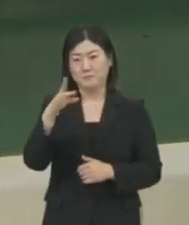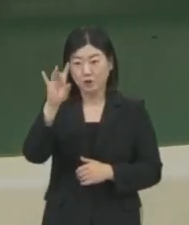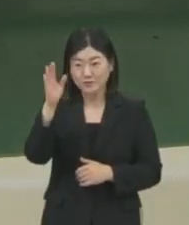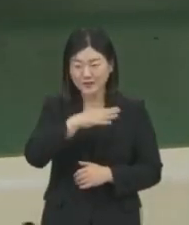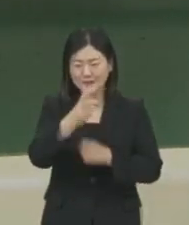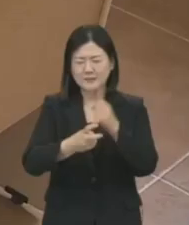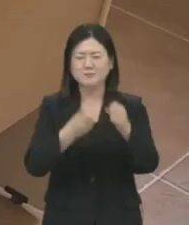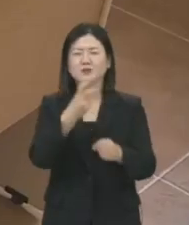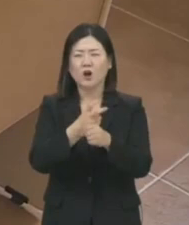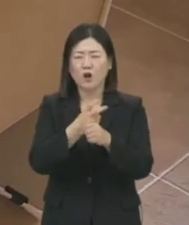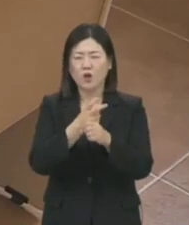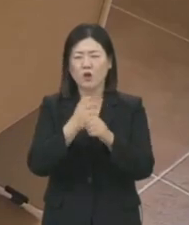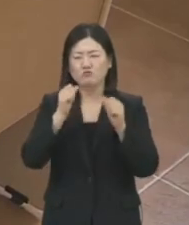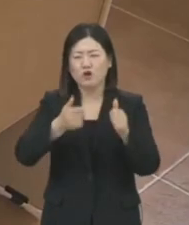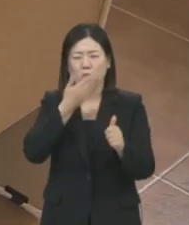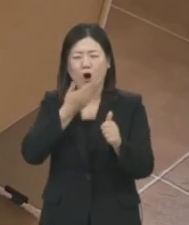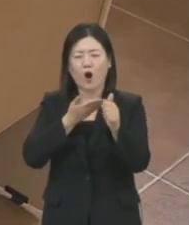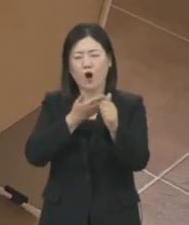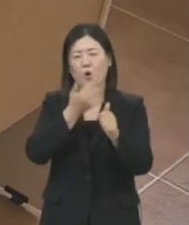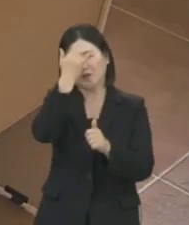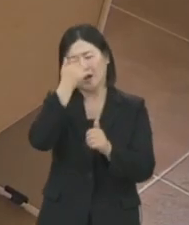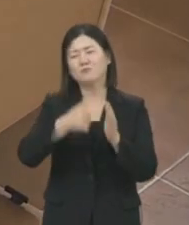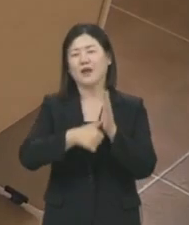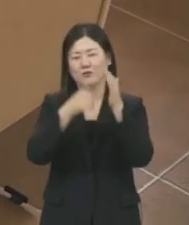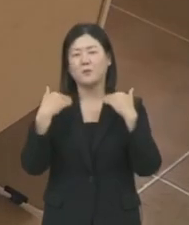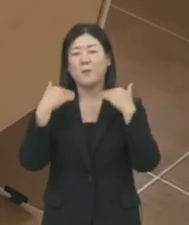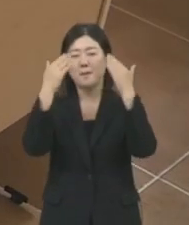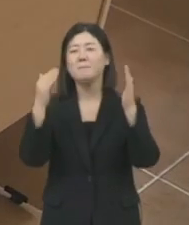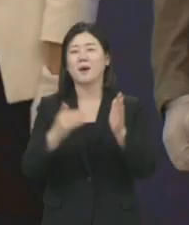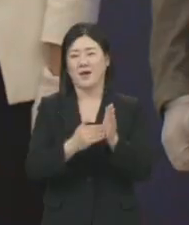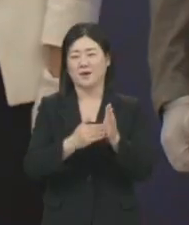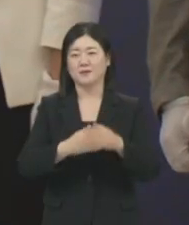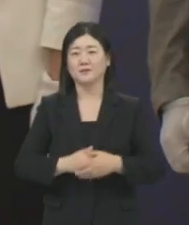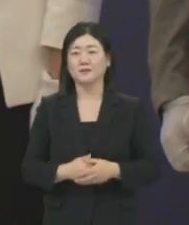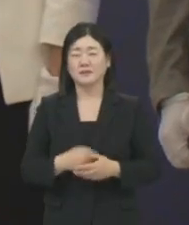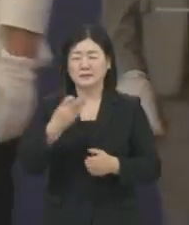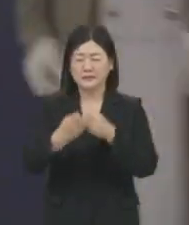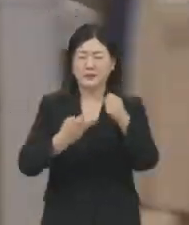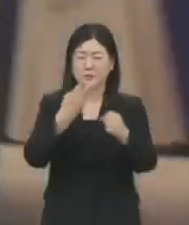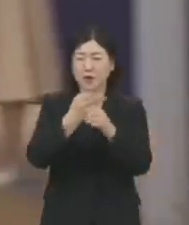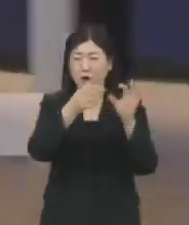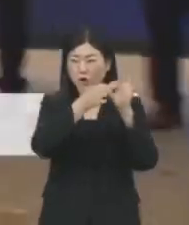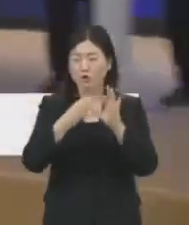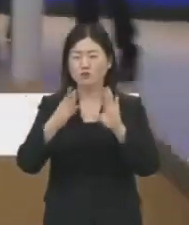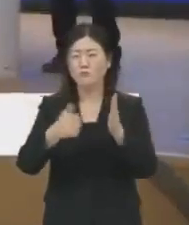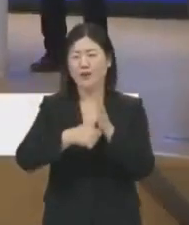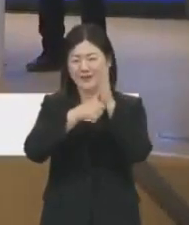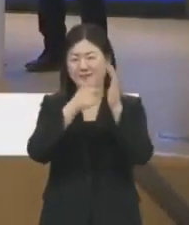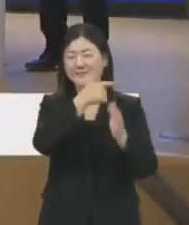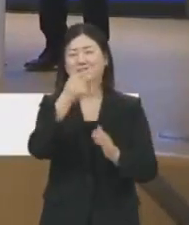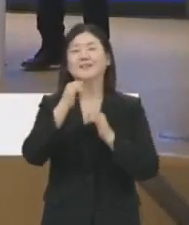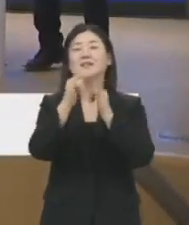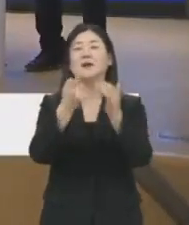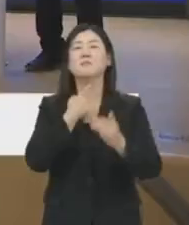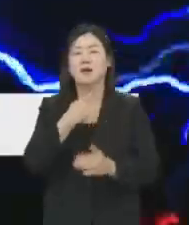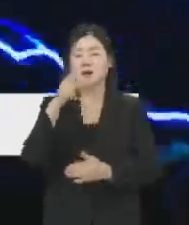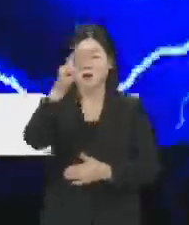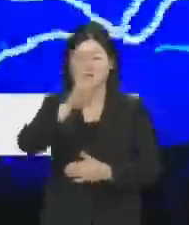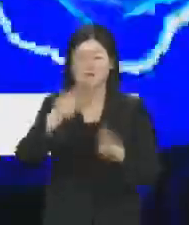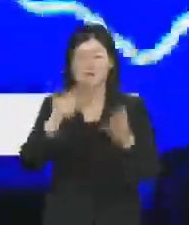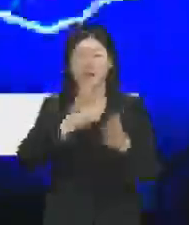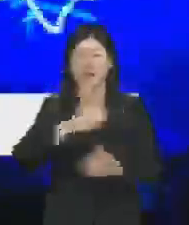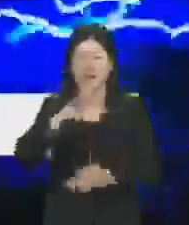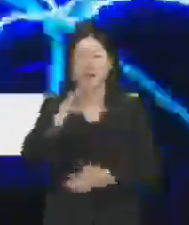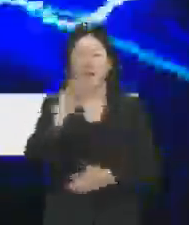20년 동안 부여군을 먹여 살릴 효자 브랜드로 성장했습니다. 13년 연속 국가 브랜드 대상 수상을 비롯해 전 국민